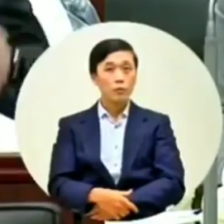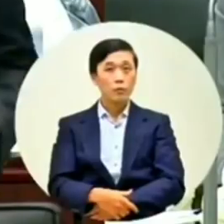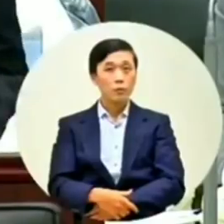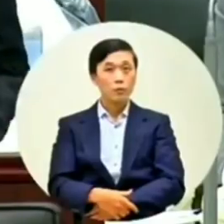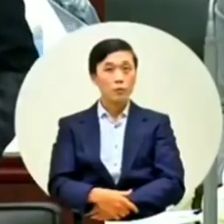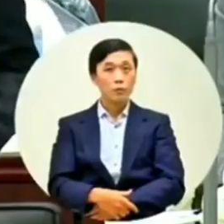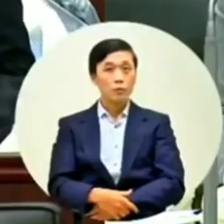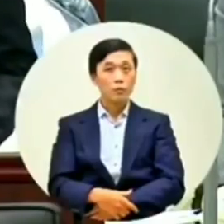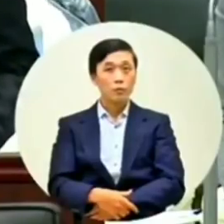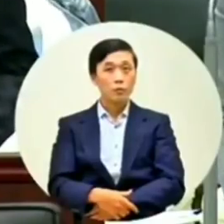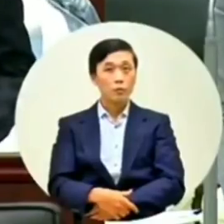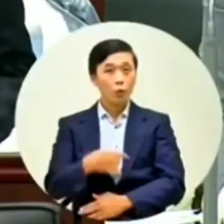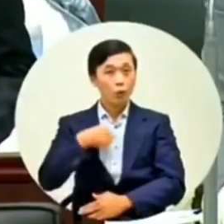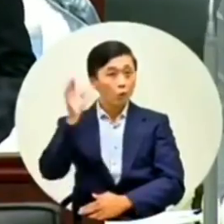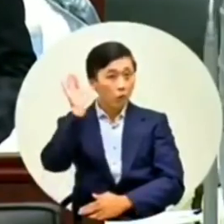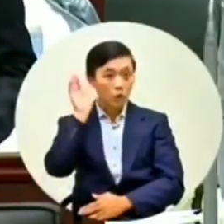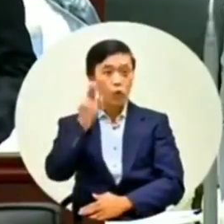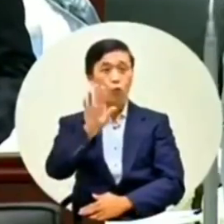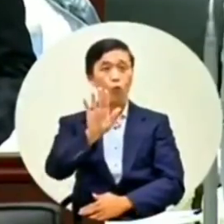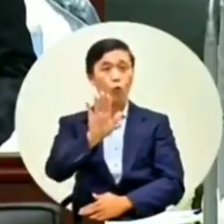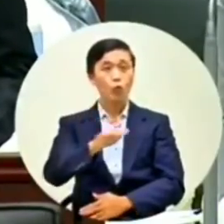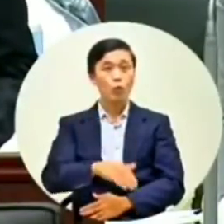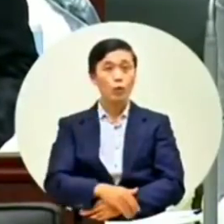我在听呢。